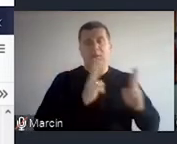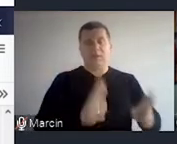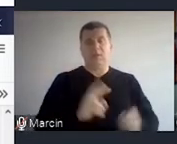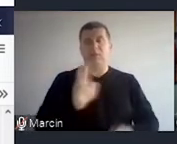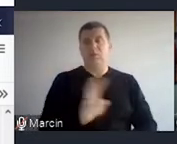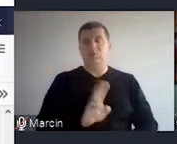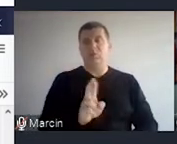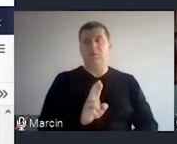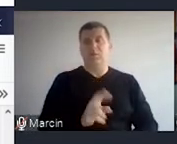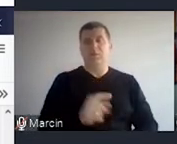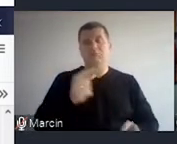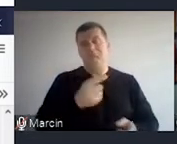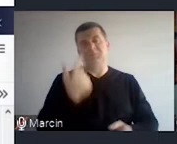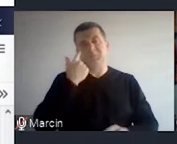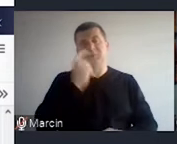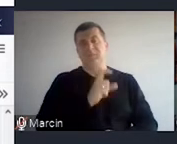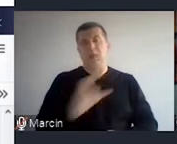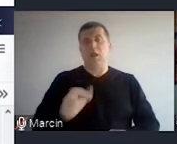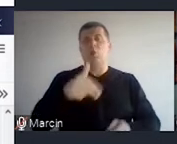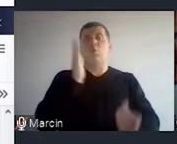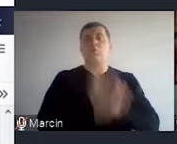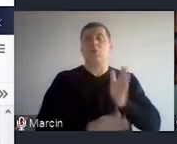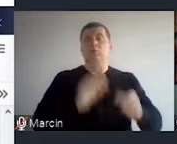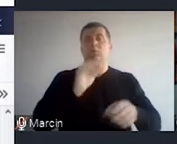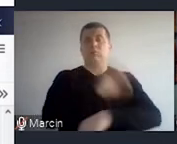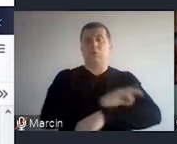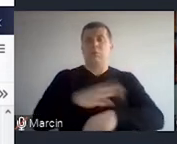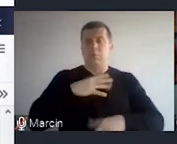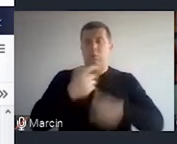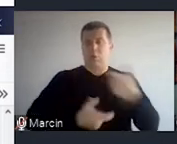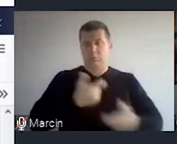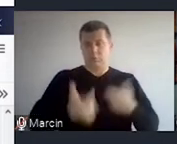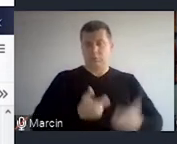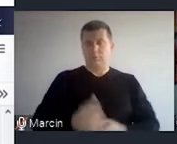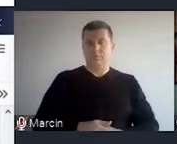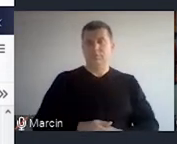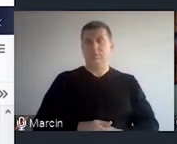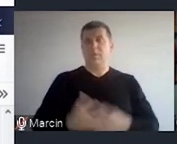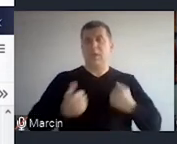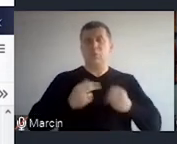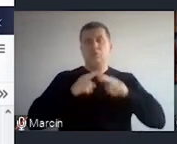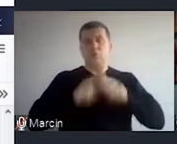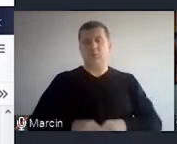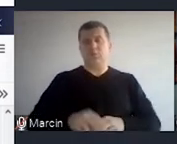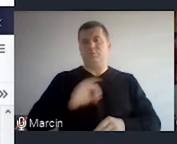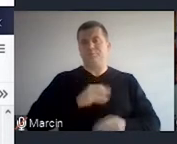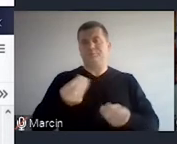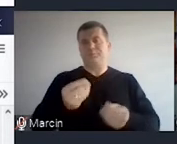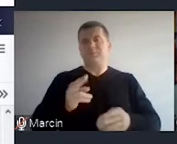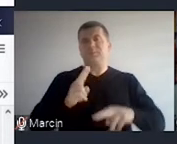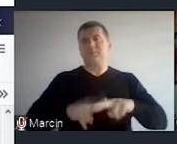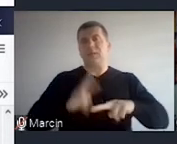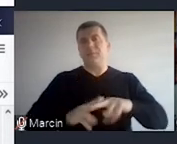rzeczowego. Przez pewien czas projekty uproszczone były tak konstruowane, że żeby zostawić sobie pieniądze na